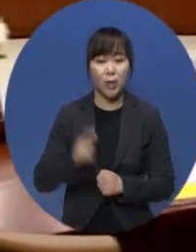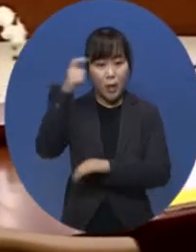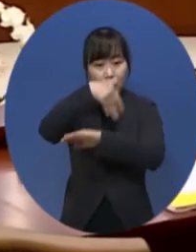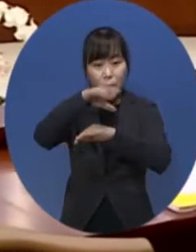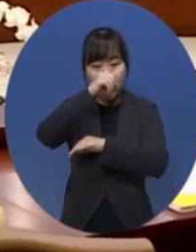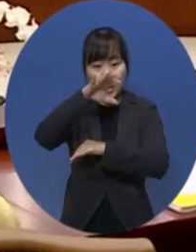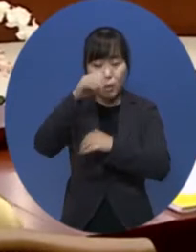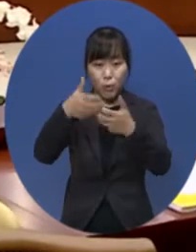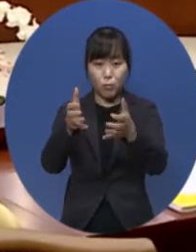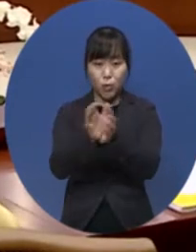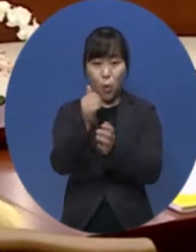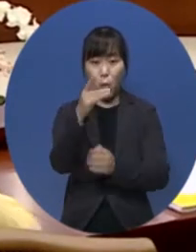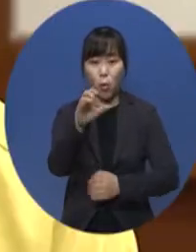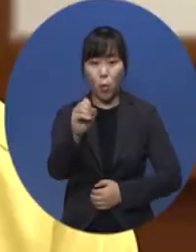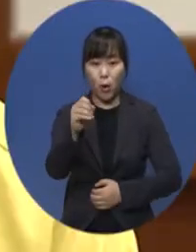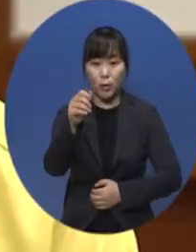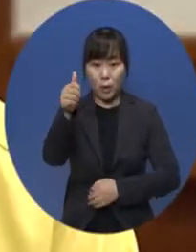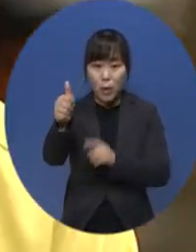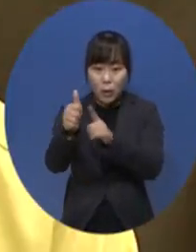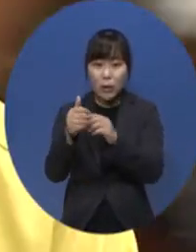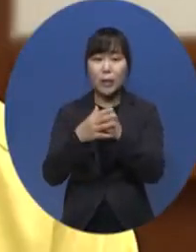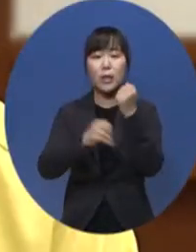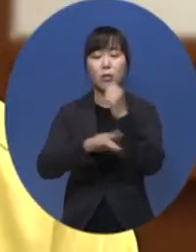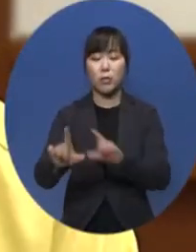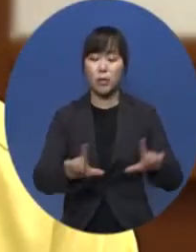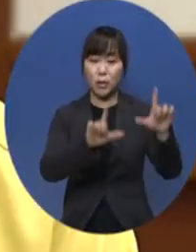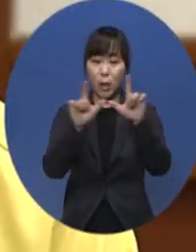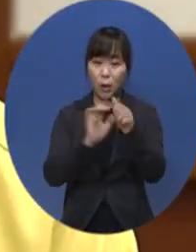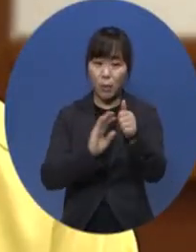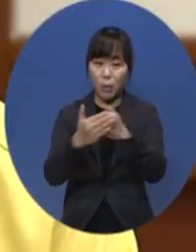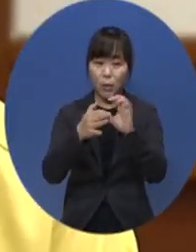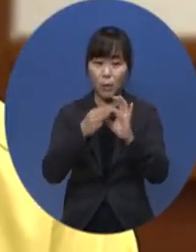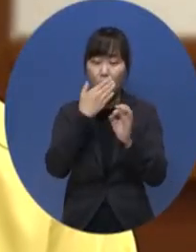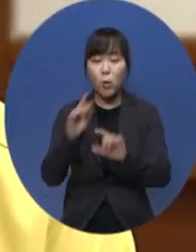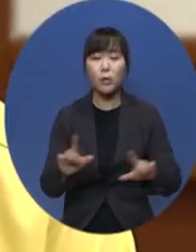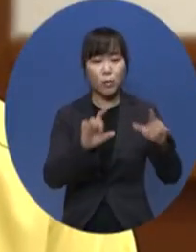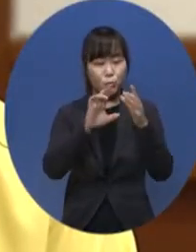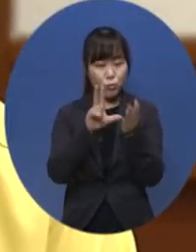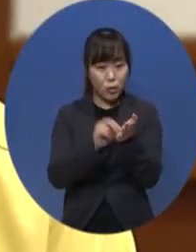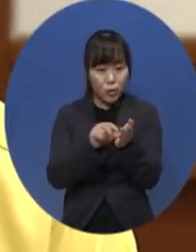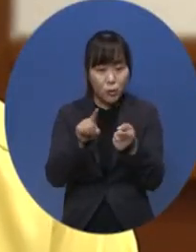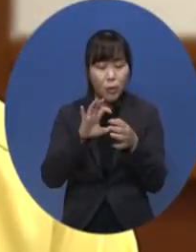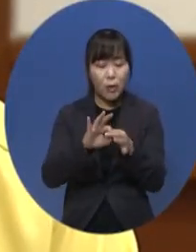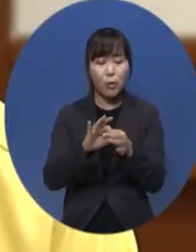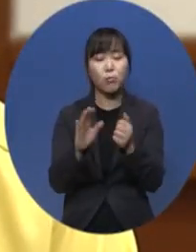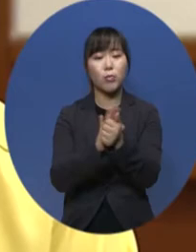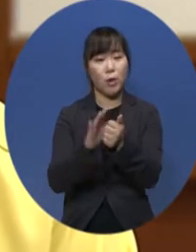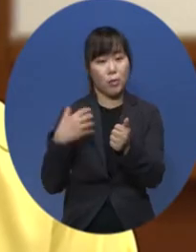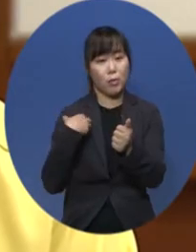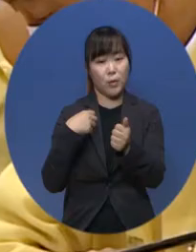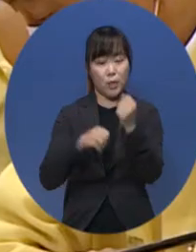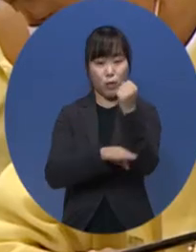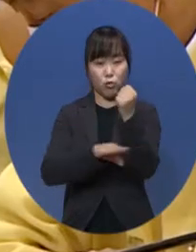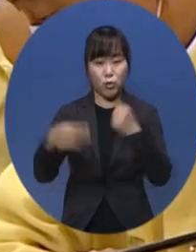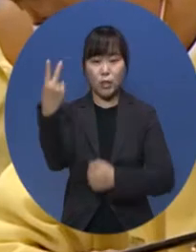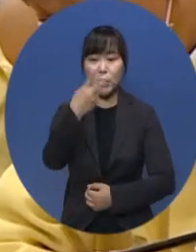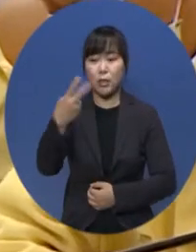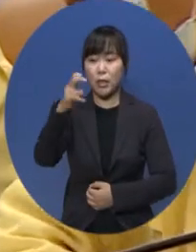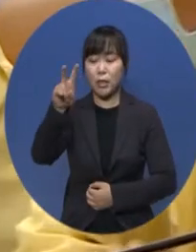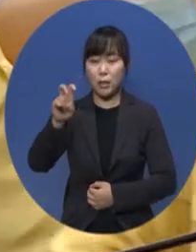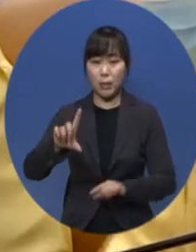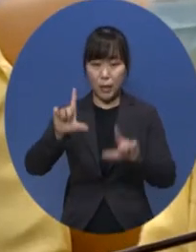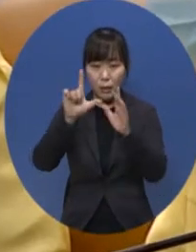기획재정부 홍남기 장관도 기초생활보장의 생계급여에 있어서 부양의무자 기준을